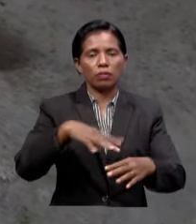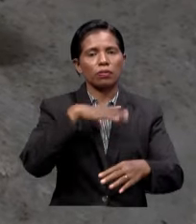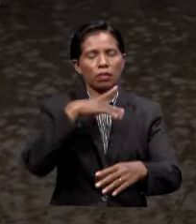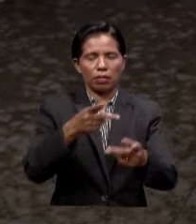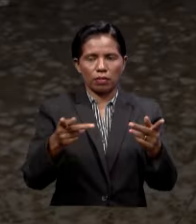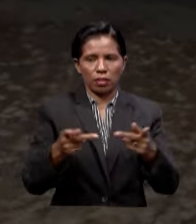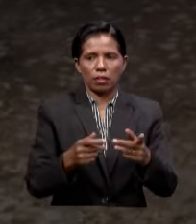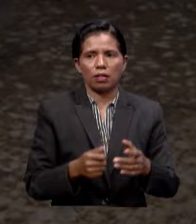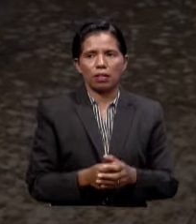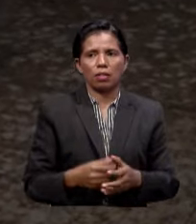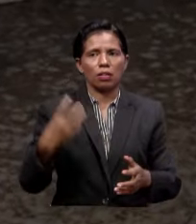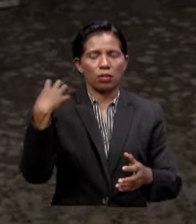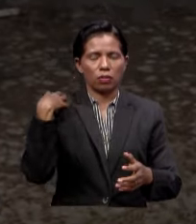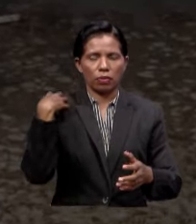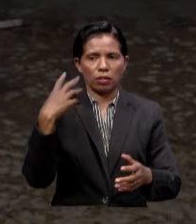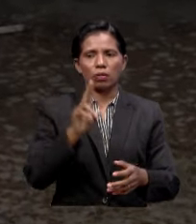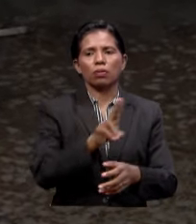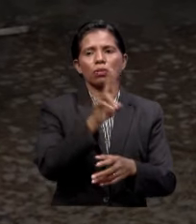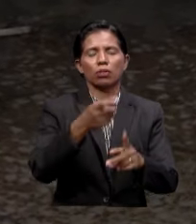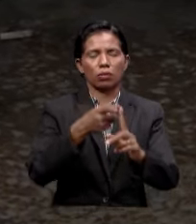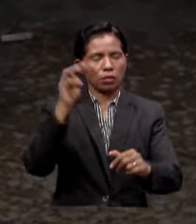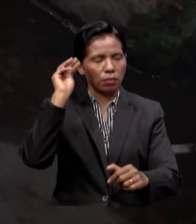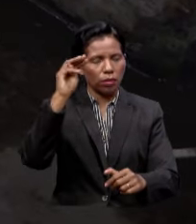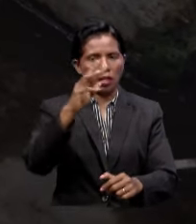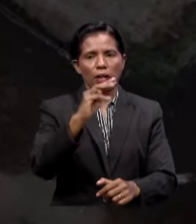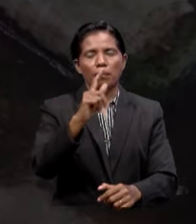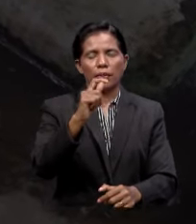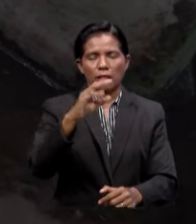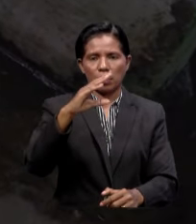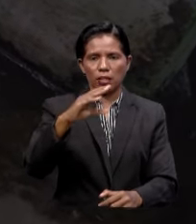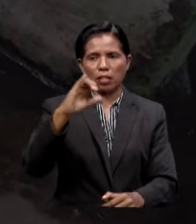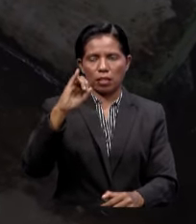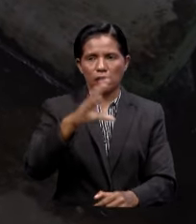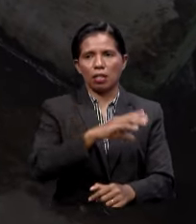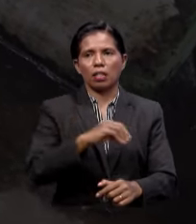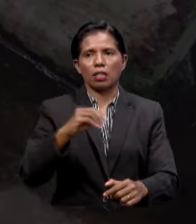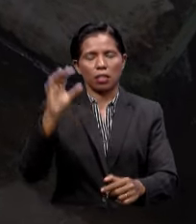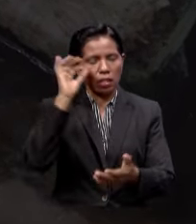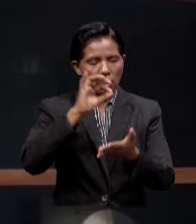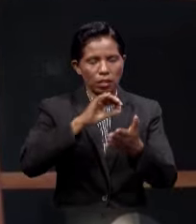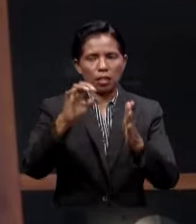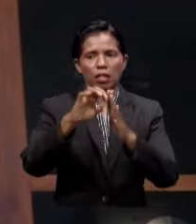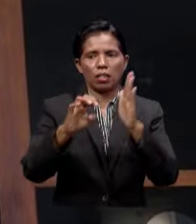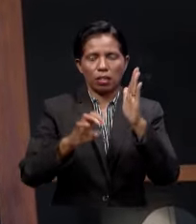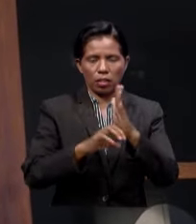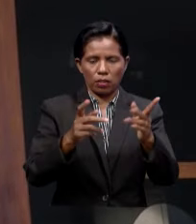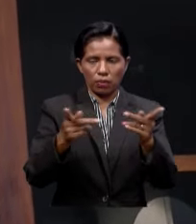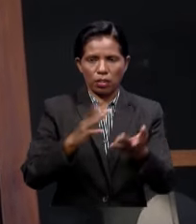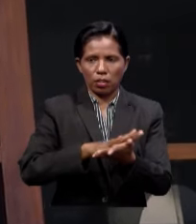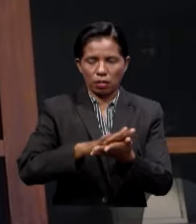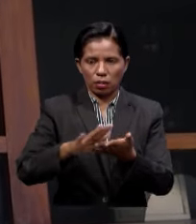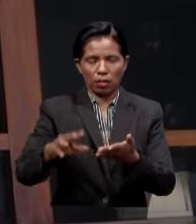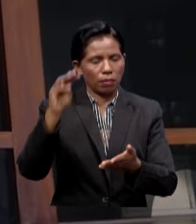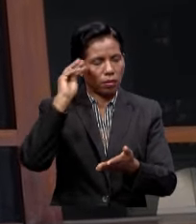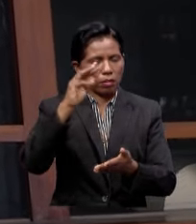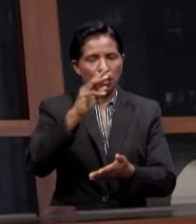refere. Edifício de Rasik utiliza husi Ministério Turismo, Comércio e Indústria, Secretaria Estado Ambiente, Ministério